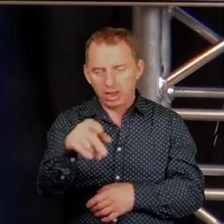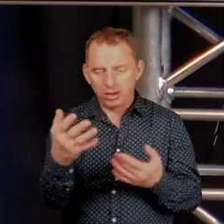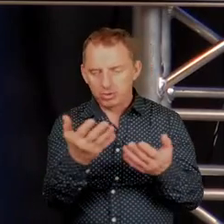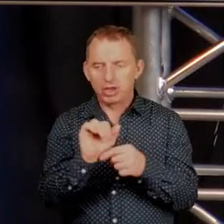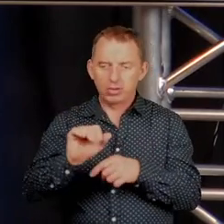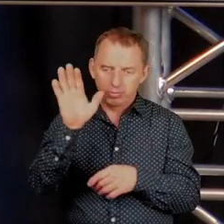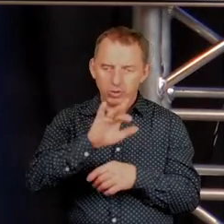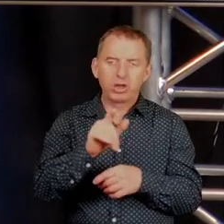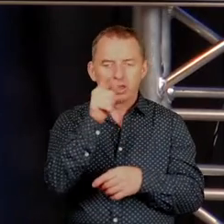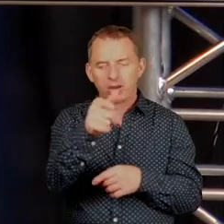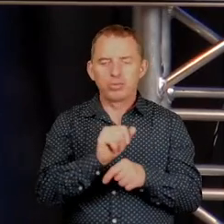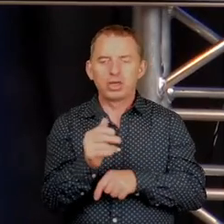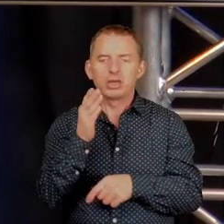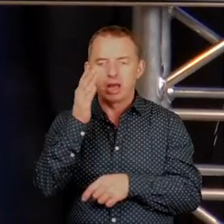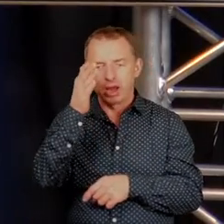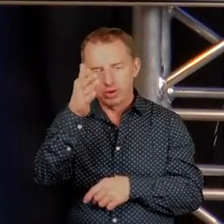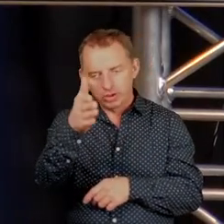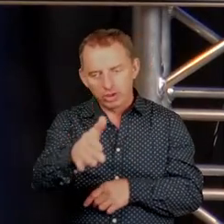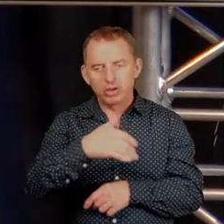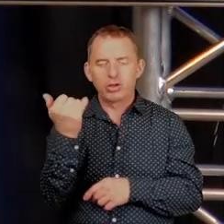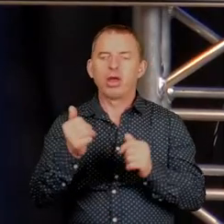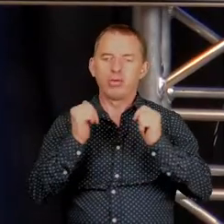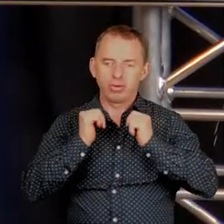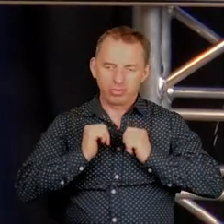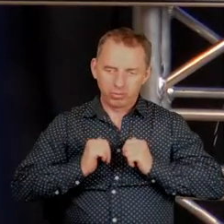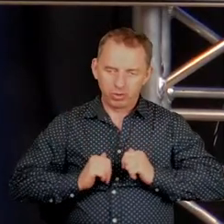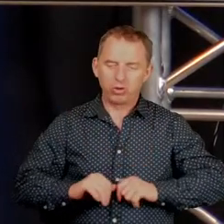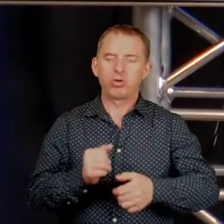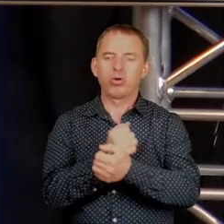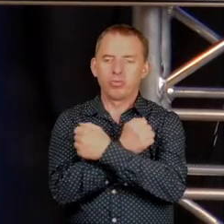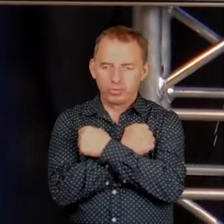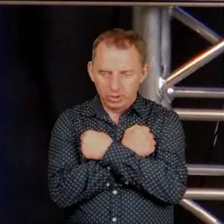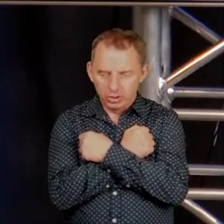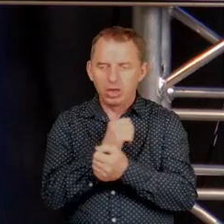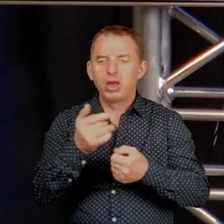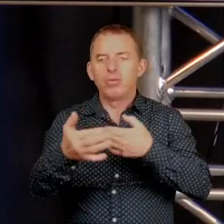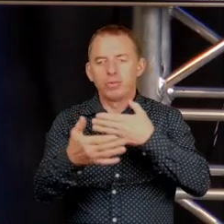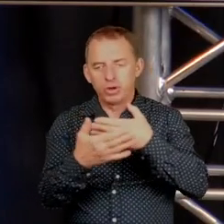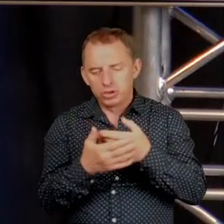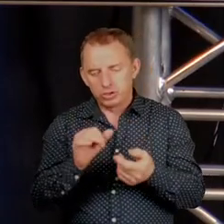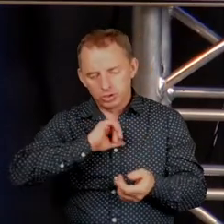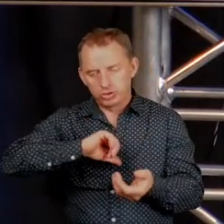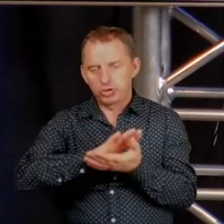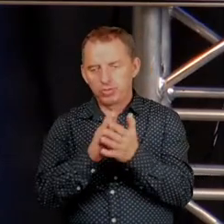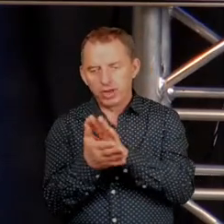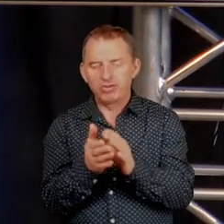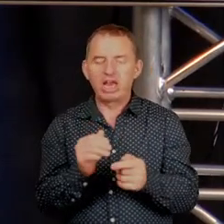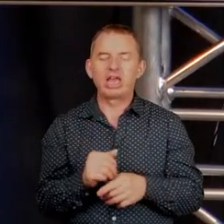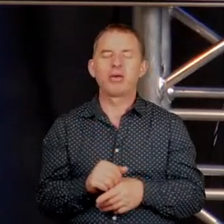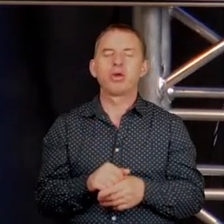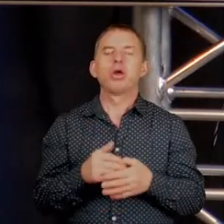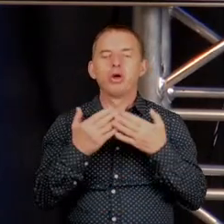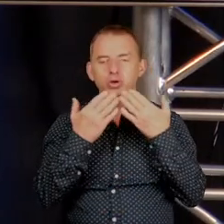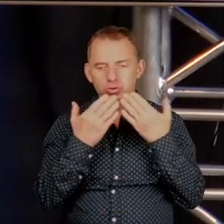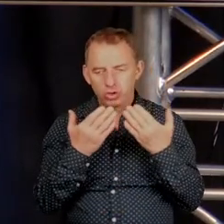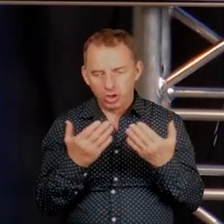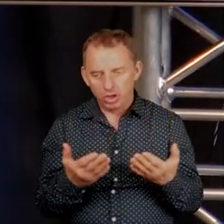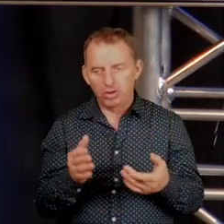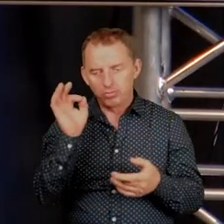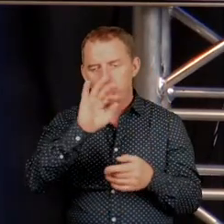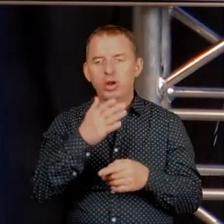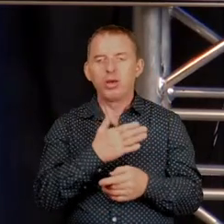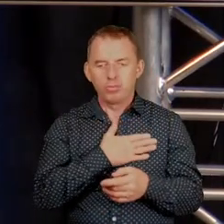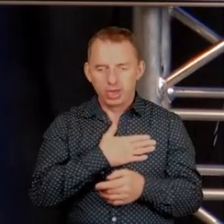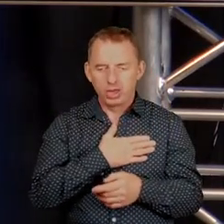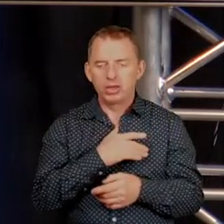tam zawsze jest nadzieja, zawsze jest pokój, zawsze jest miłość, zawsze jest bliżej nam do siebie. I dziękujemy Panu Bogu, że mieliśmy